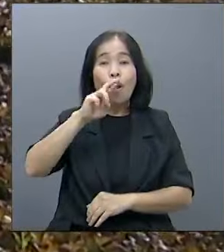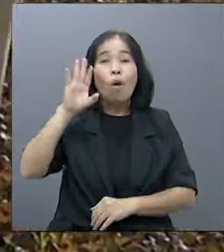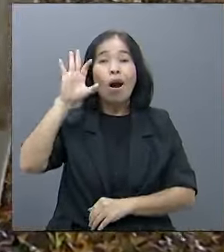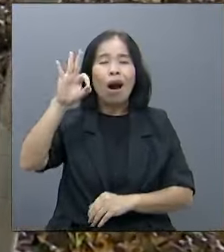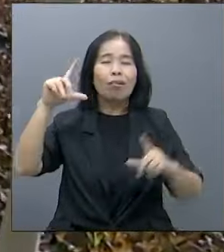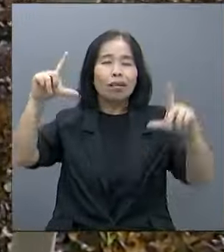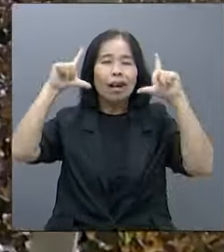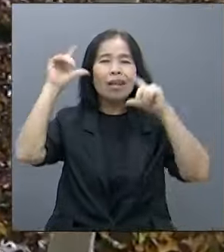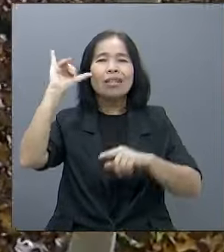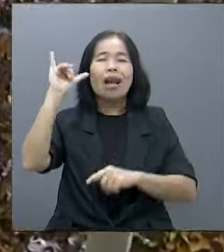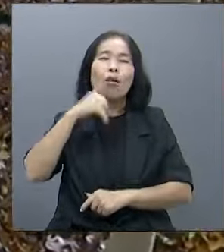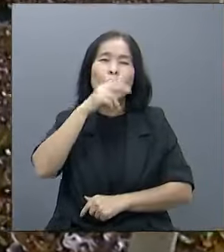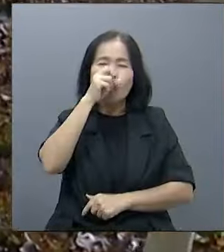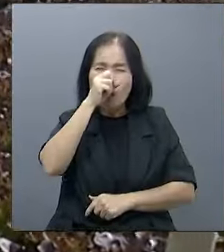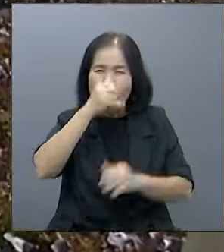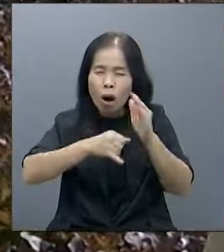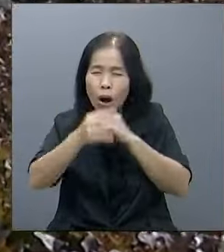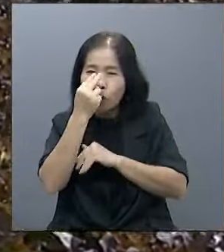าดู